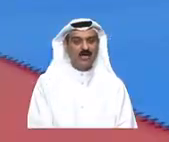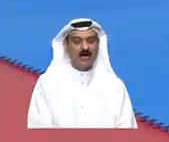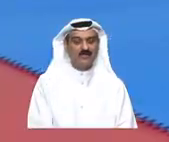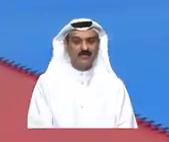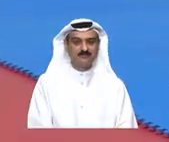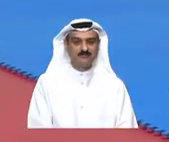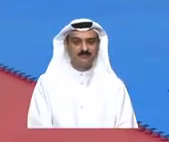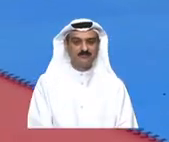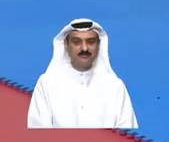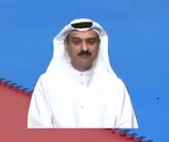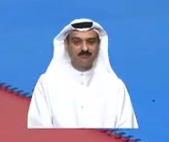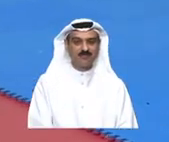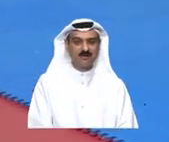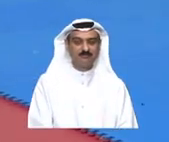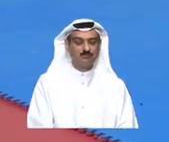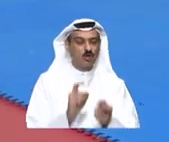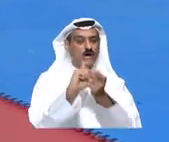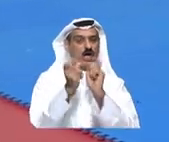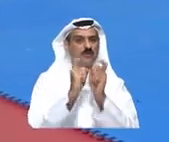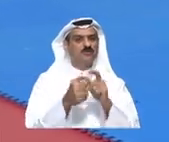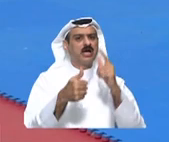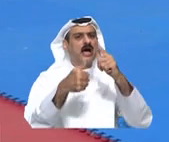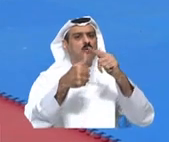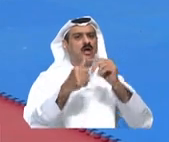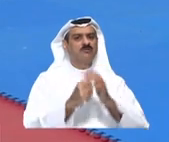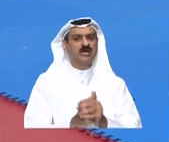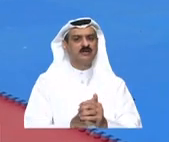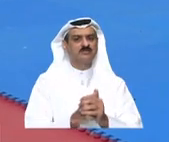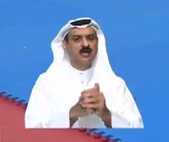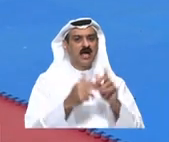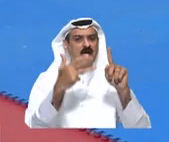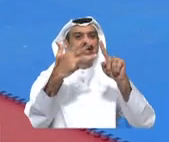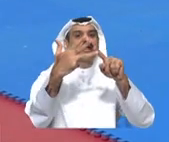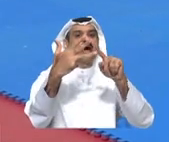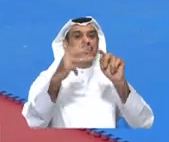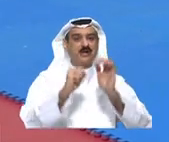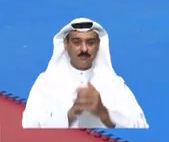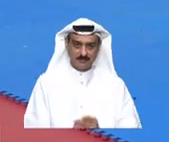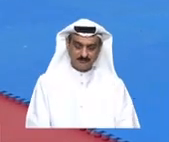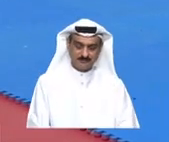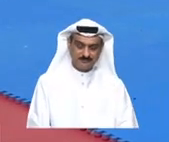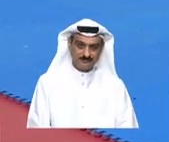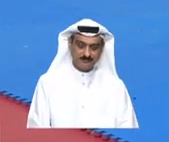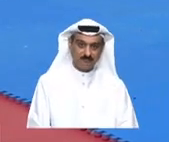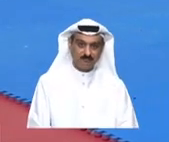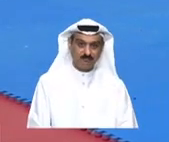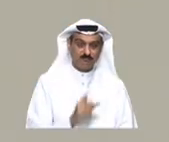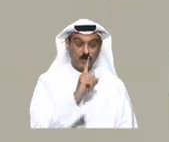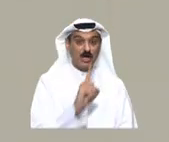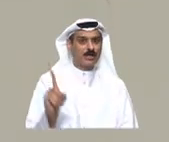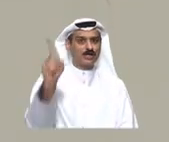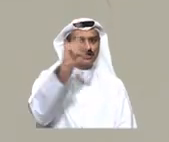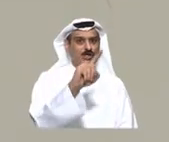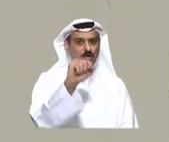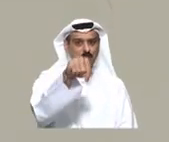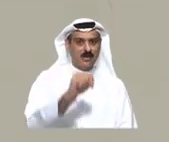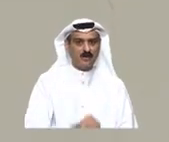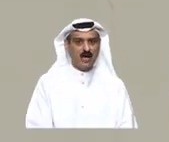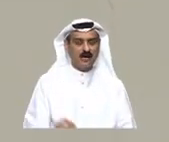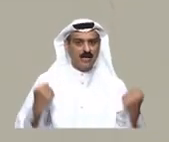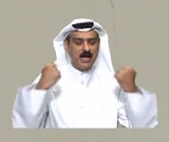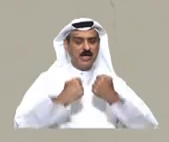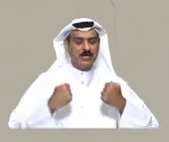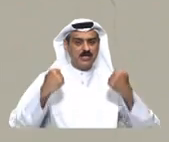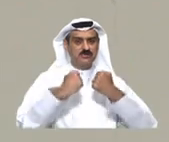الكويتي. هذه رابع بطوله العب فيها، ومدربي سنسي داوود، وكل مره بالتدريب يعني وسنسي